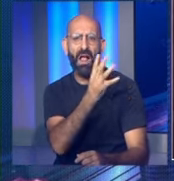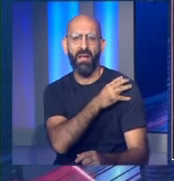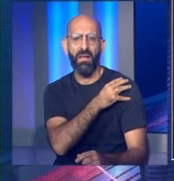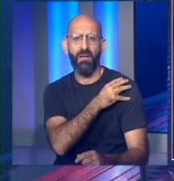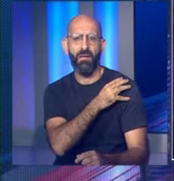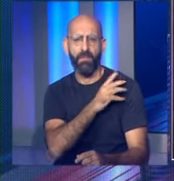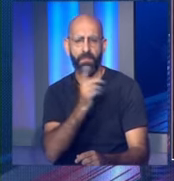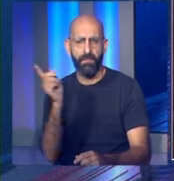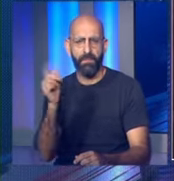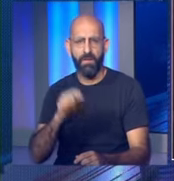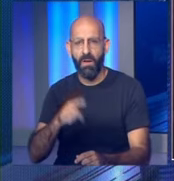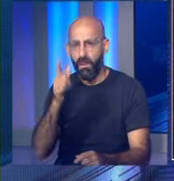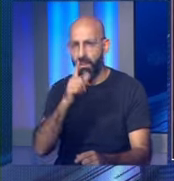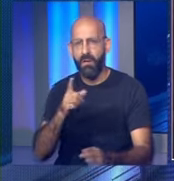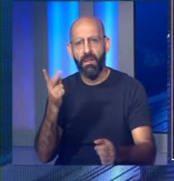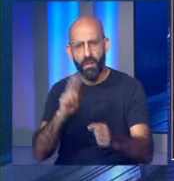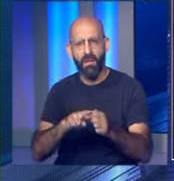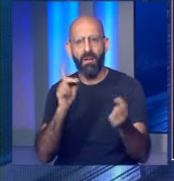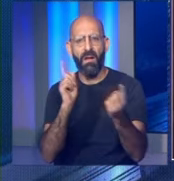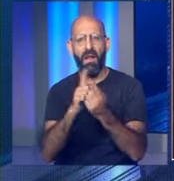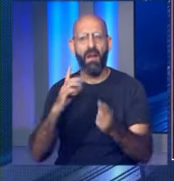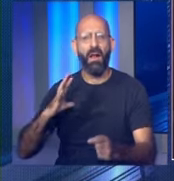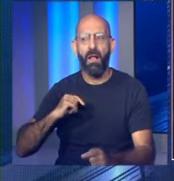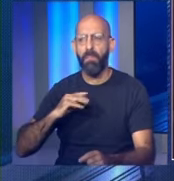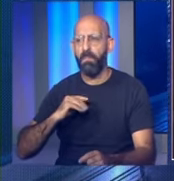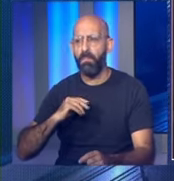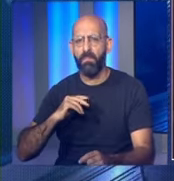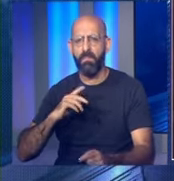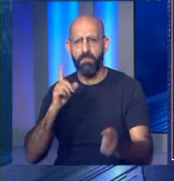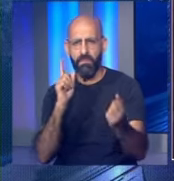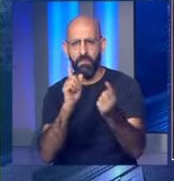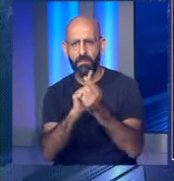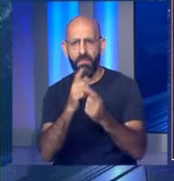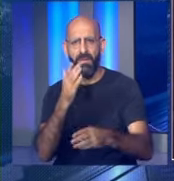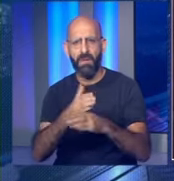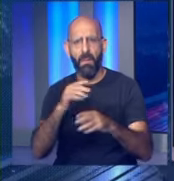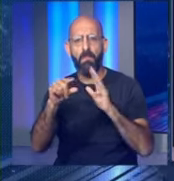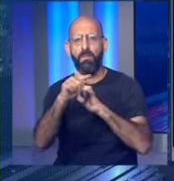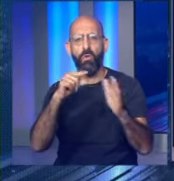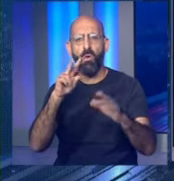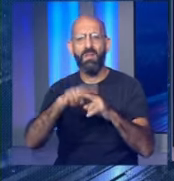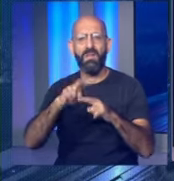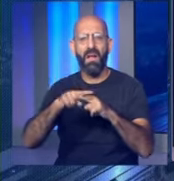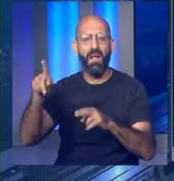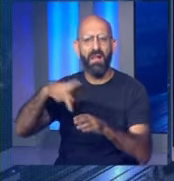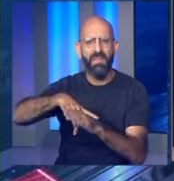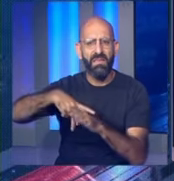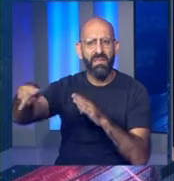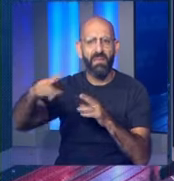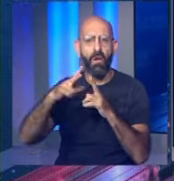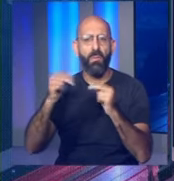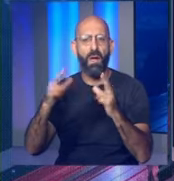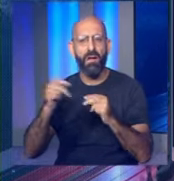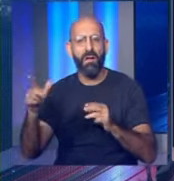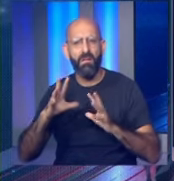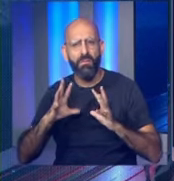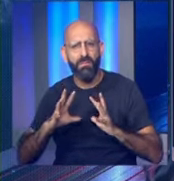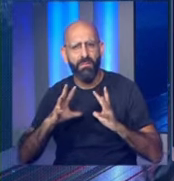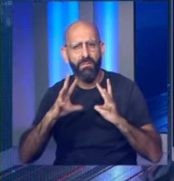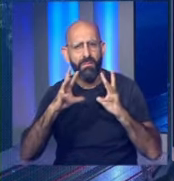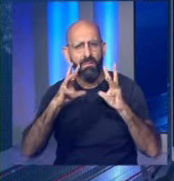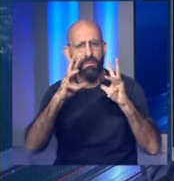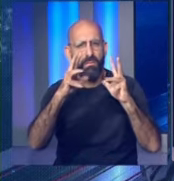يرافقها الملحق العسكري الكولونيل هاري بالدانيوس، كما تناول مع النائب أغوب باكرادونيان الأوضاع